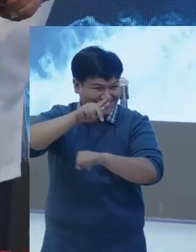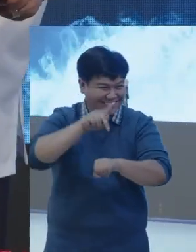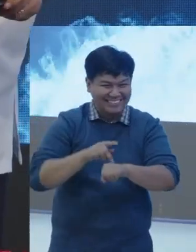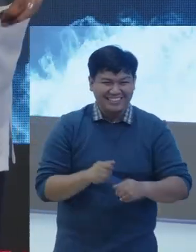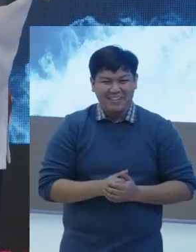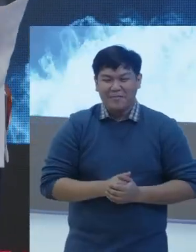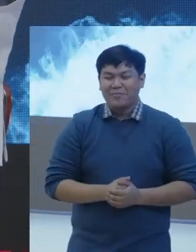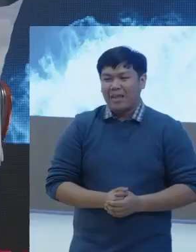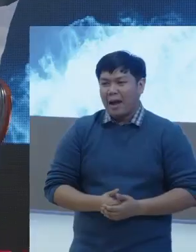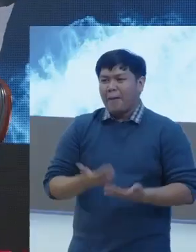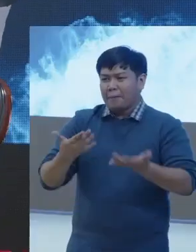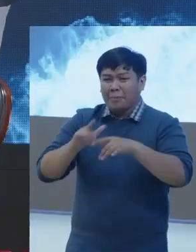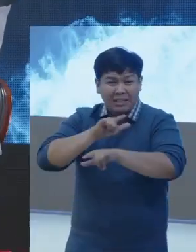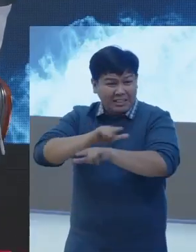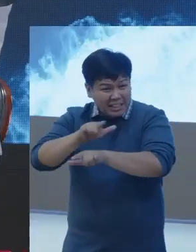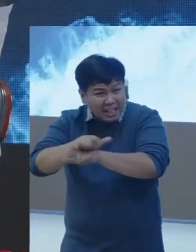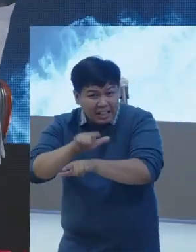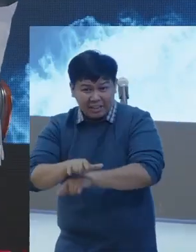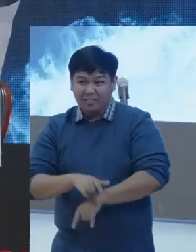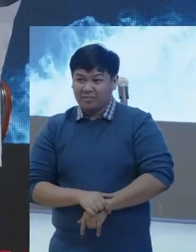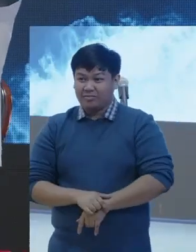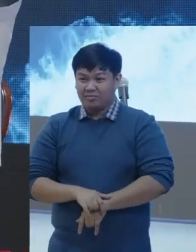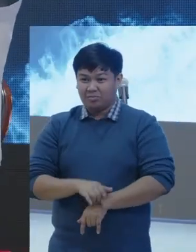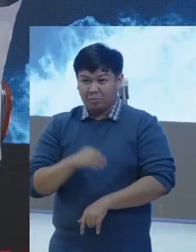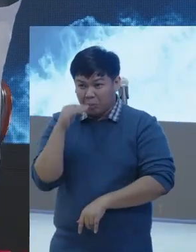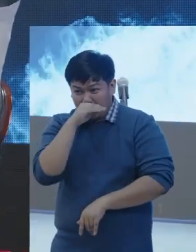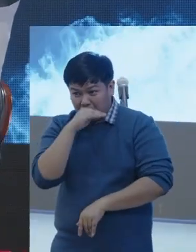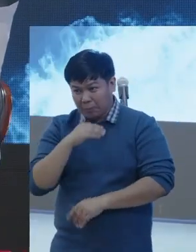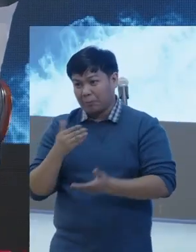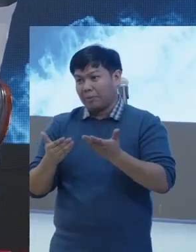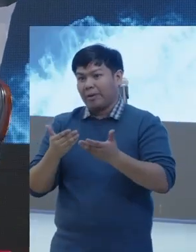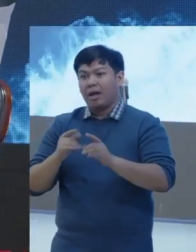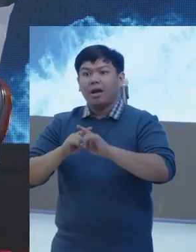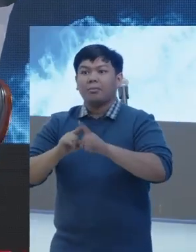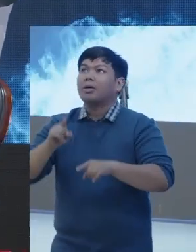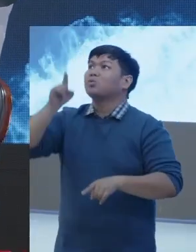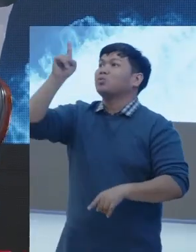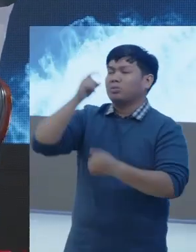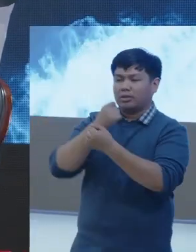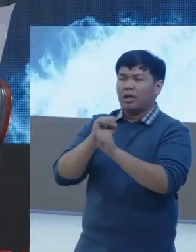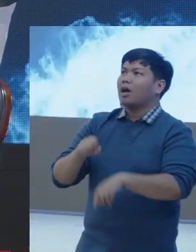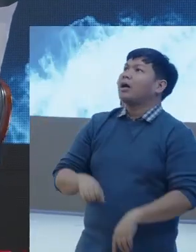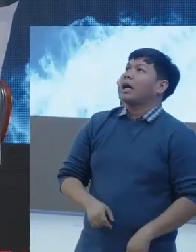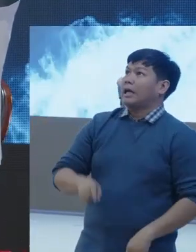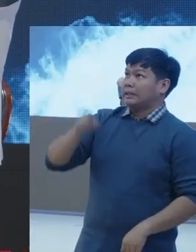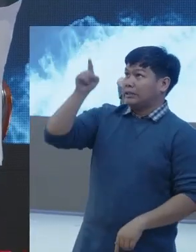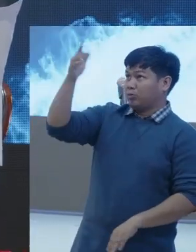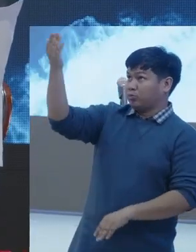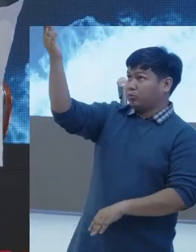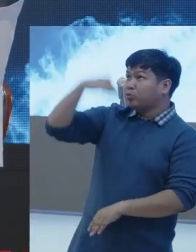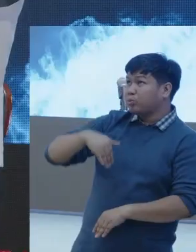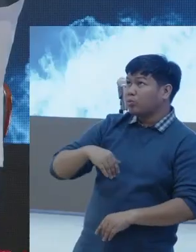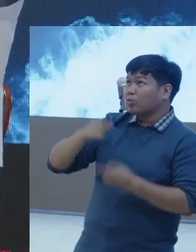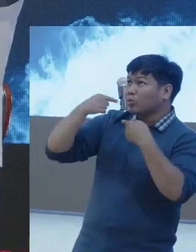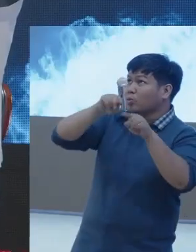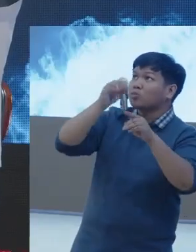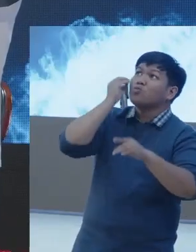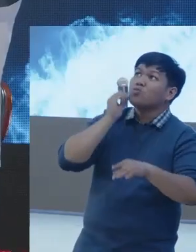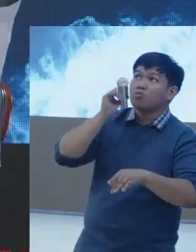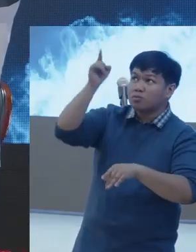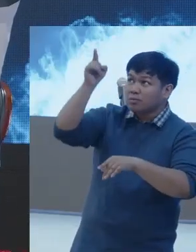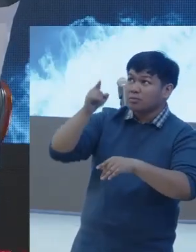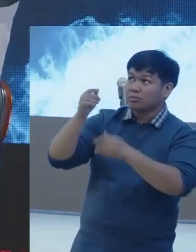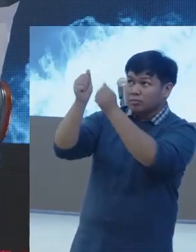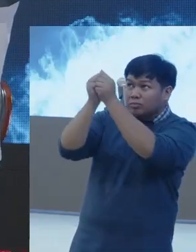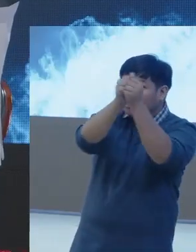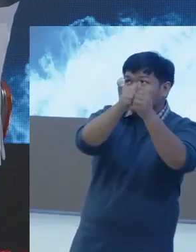Siya ay naligtas. Sabi ng Panginoon, today salvation has come to this house since he is also a